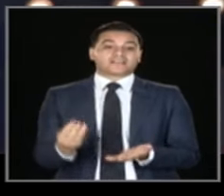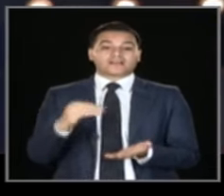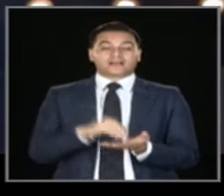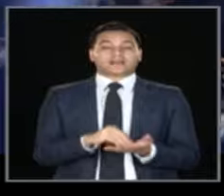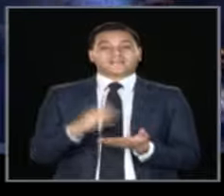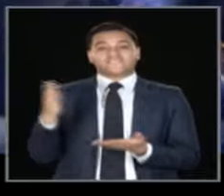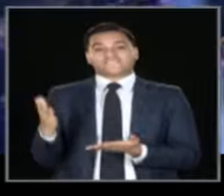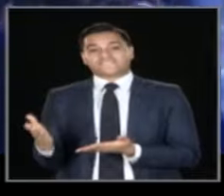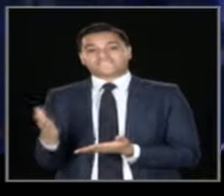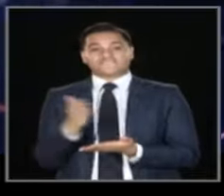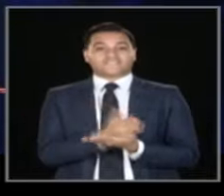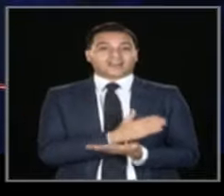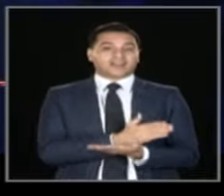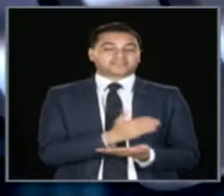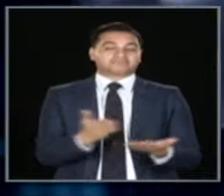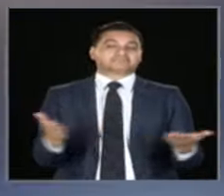هيتوزعوا ازاي.